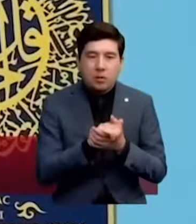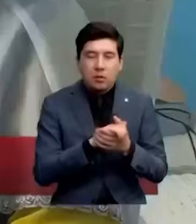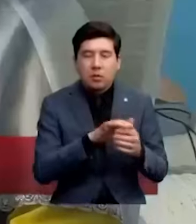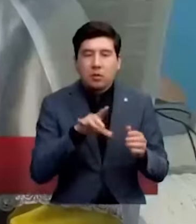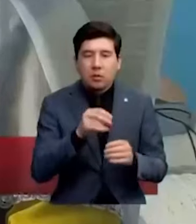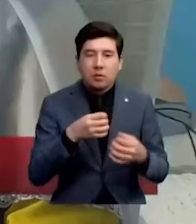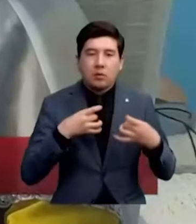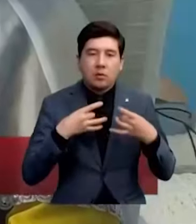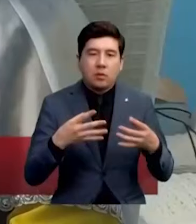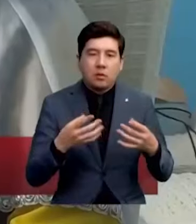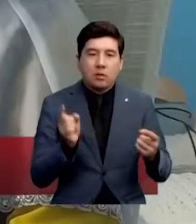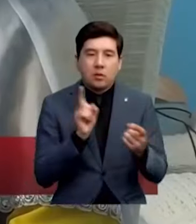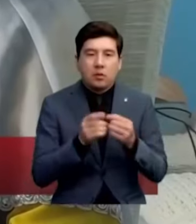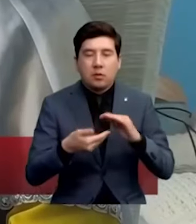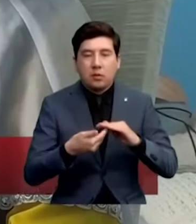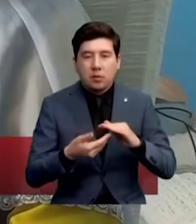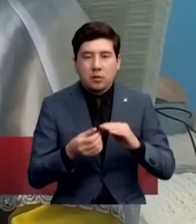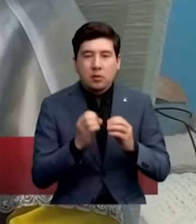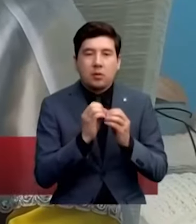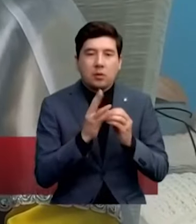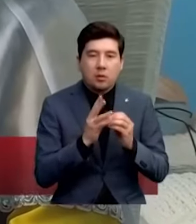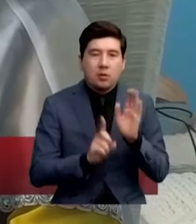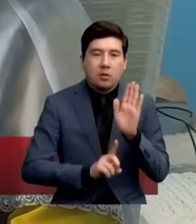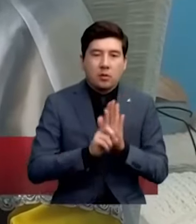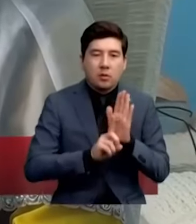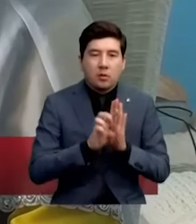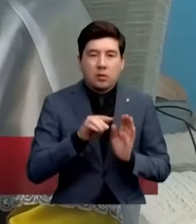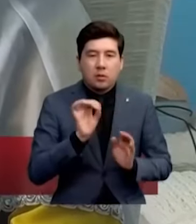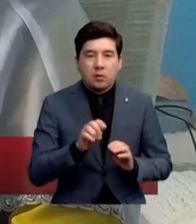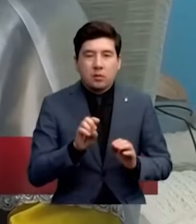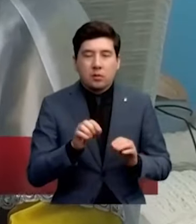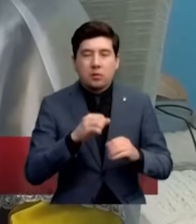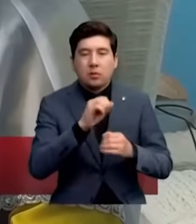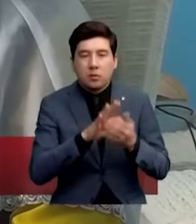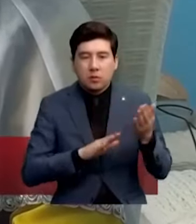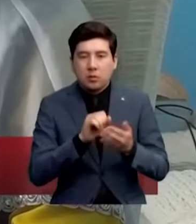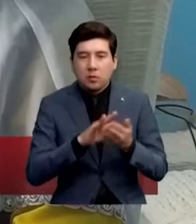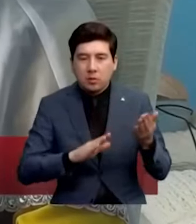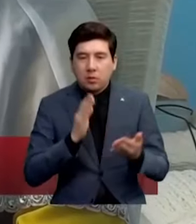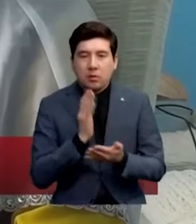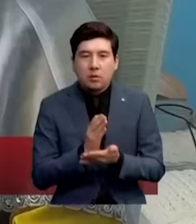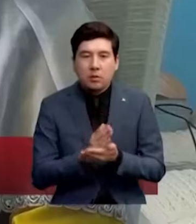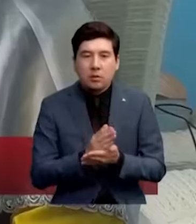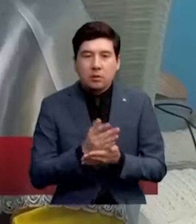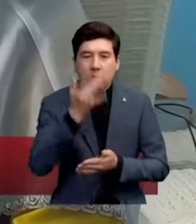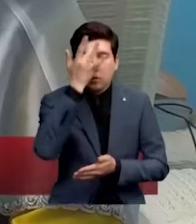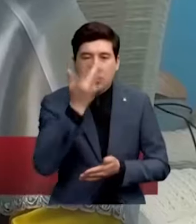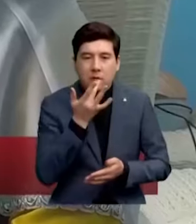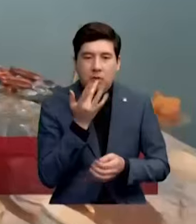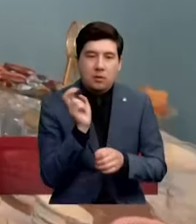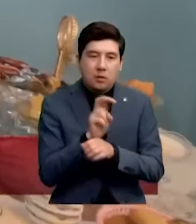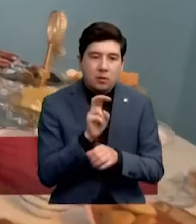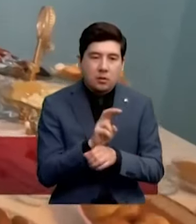деп ойлаймын. Көрісу күн бір ғана күн болмайды, 14-нен басталады, осы бола береді. Алыстағы ағайындар жазда келсе де сол көрісуге келе